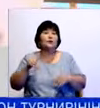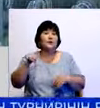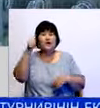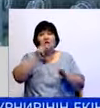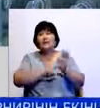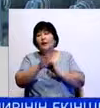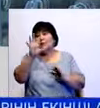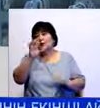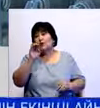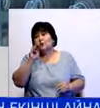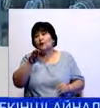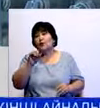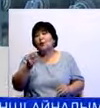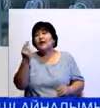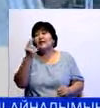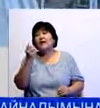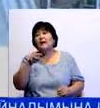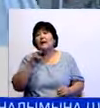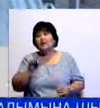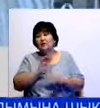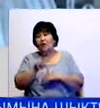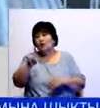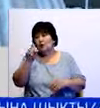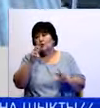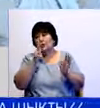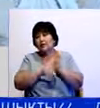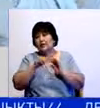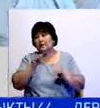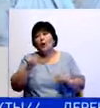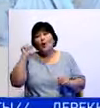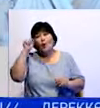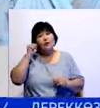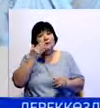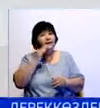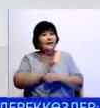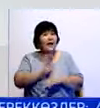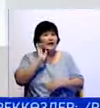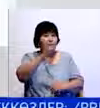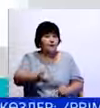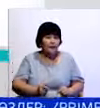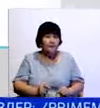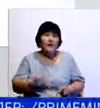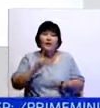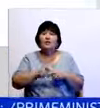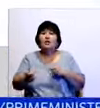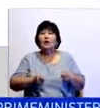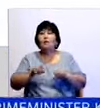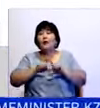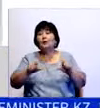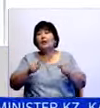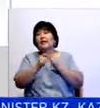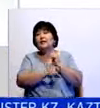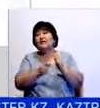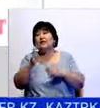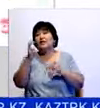басынан бері 500 мың тонна цемент шығарылған. Соның 180 мың тоннасы Өзбекстанға экспортталыпты. Жедел басқару орталығында шикізаттың